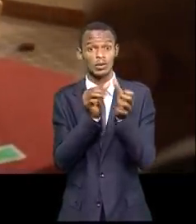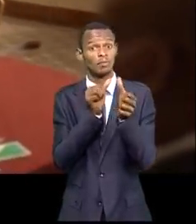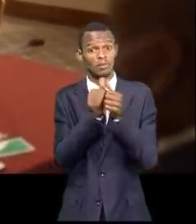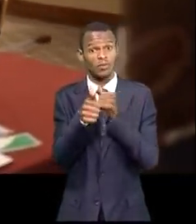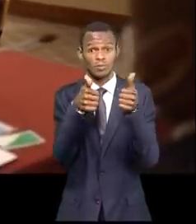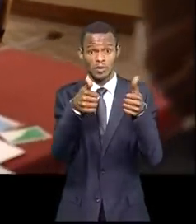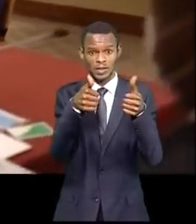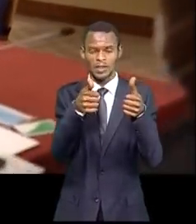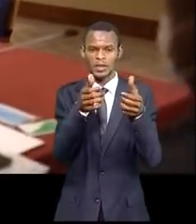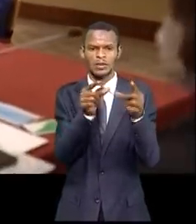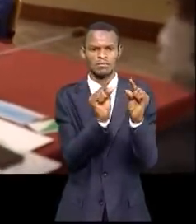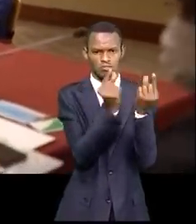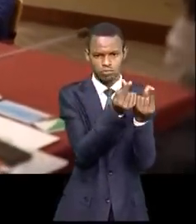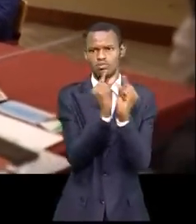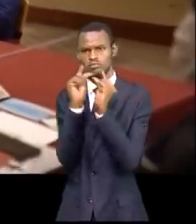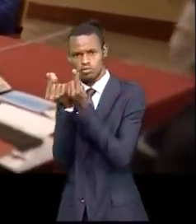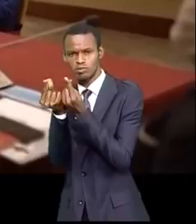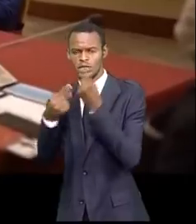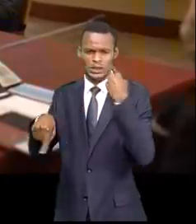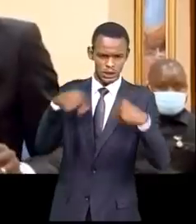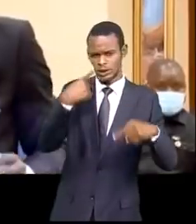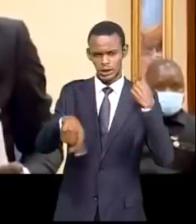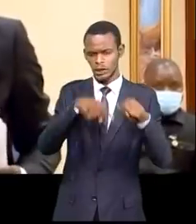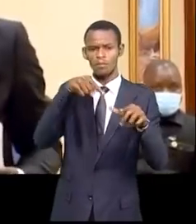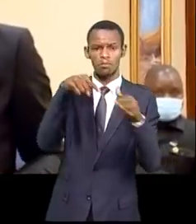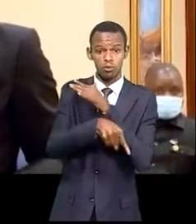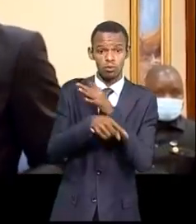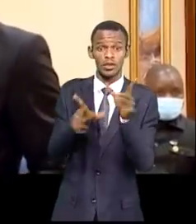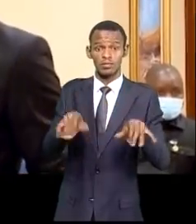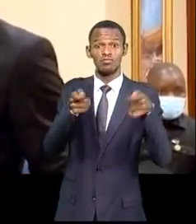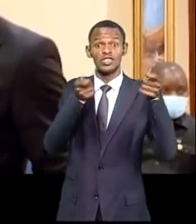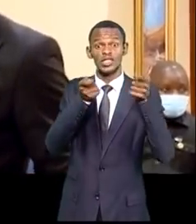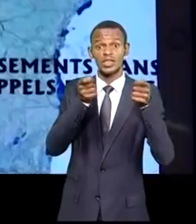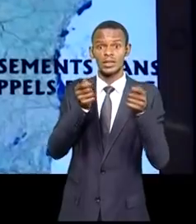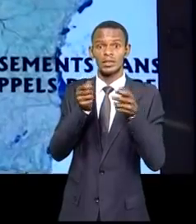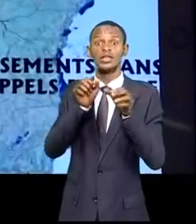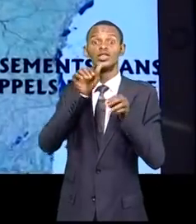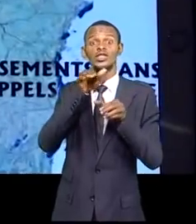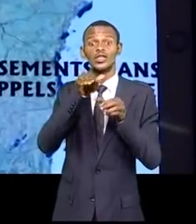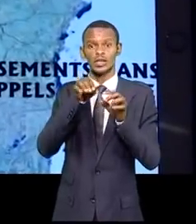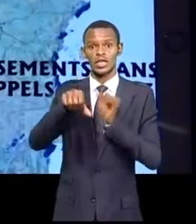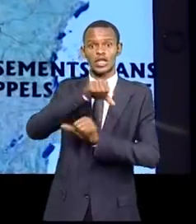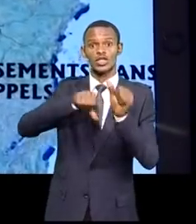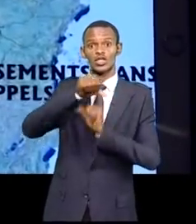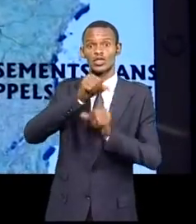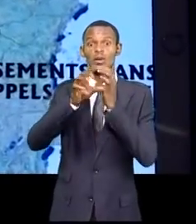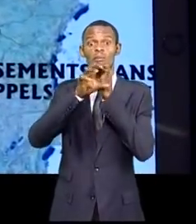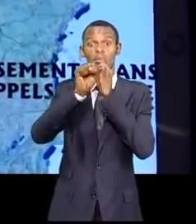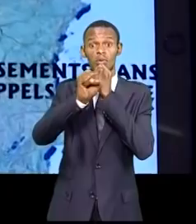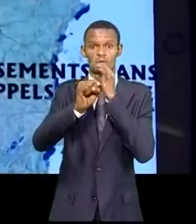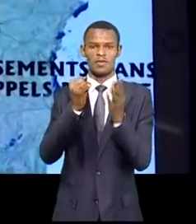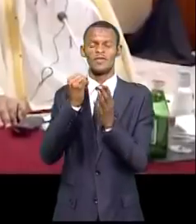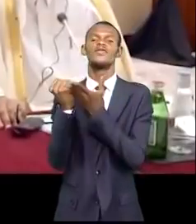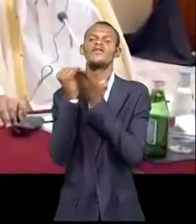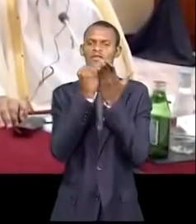était lié avec deux présentations et discussions pertinente conduite par le directeur général de l'agencé nationale pour la promotion des investissements anthony kinzu